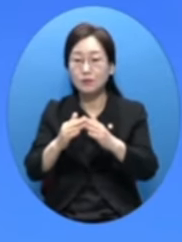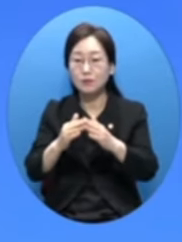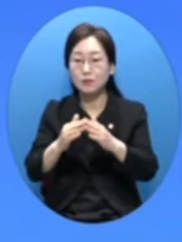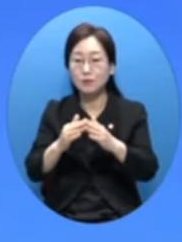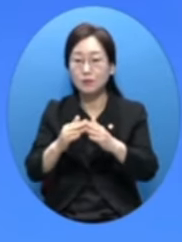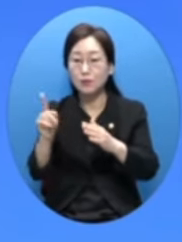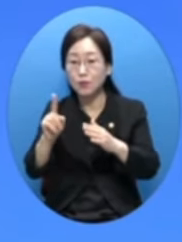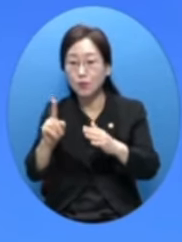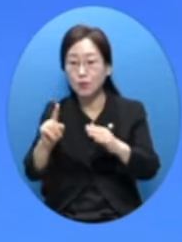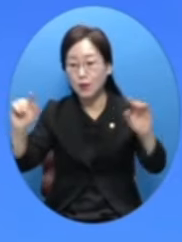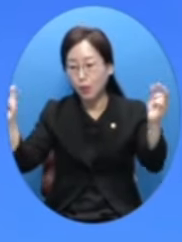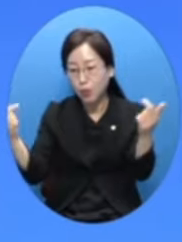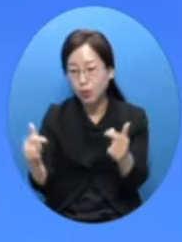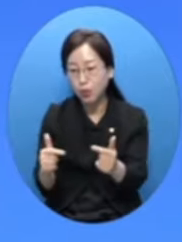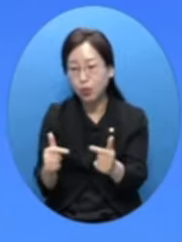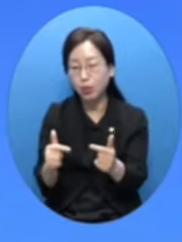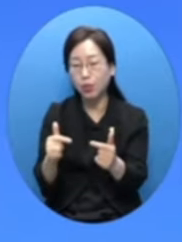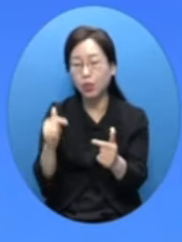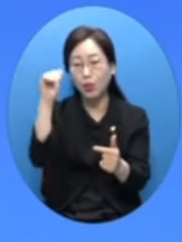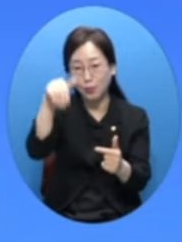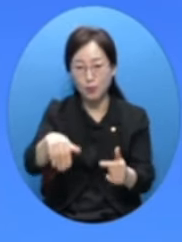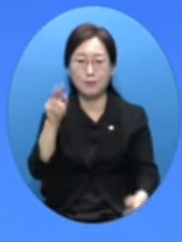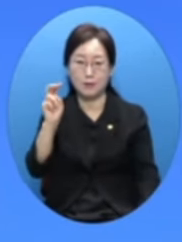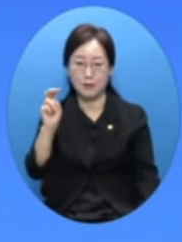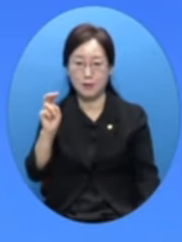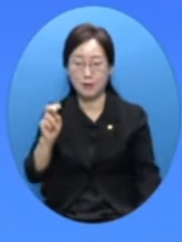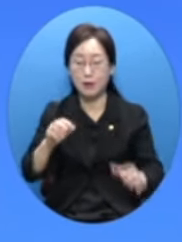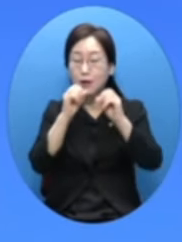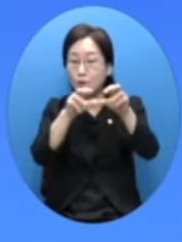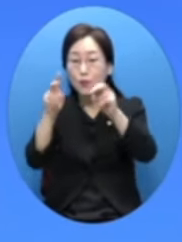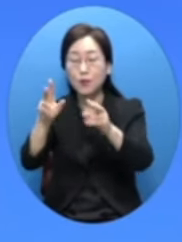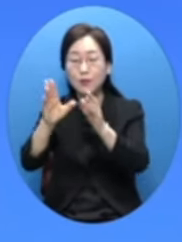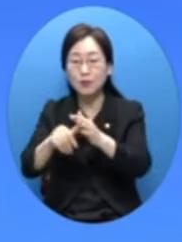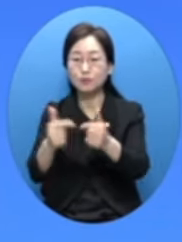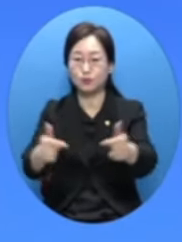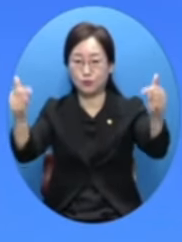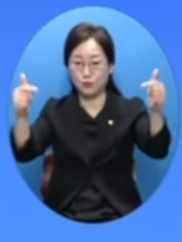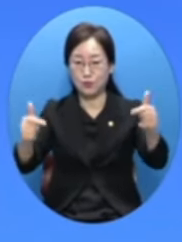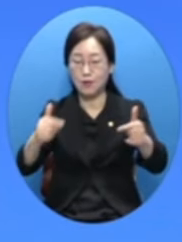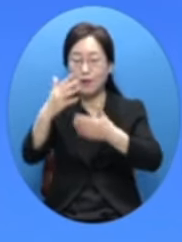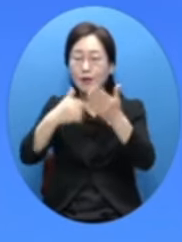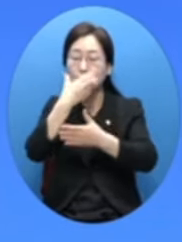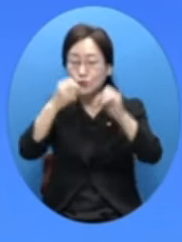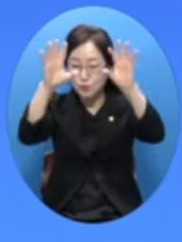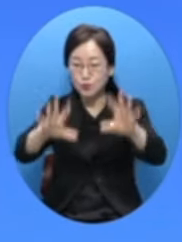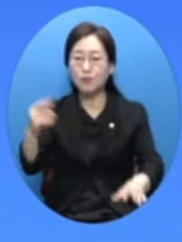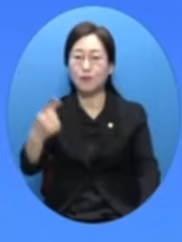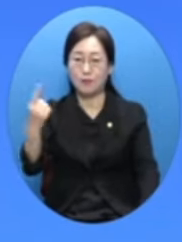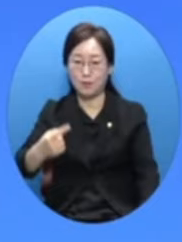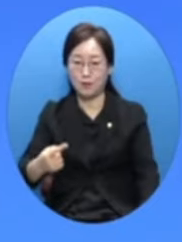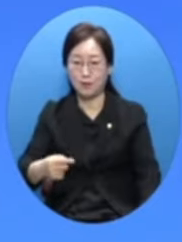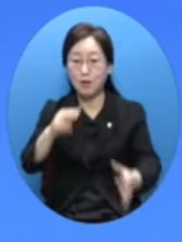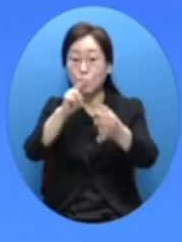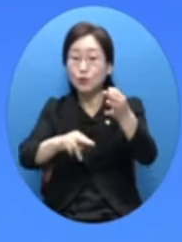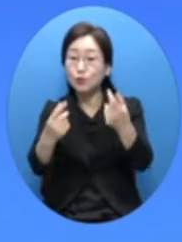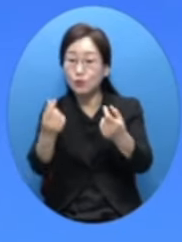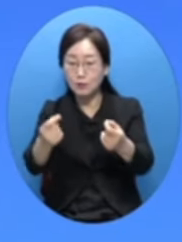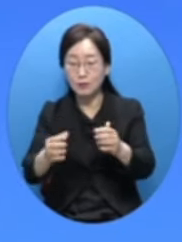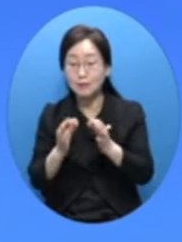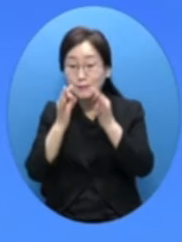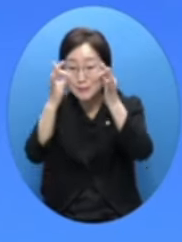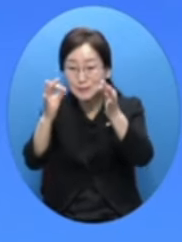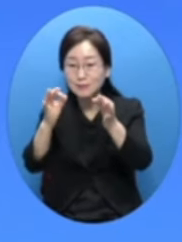사람이 줄고 쇠퇴하게 되는 것입니다. 교회가 선교할 때 부흥하고, 선교할 때 하나님의 축복이 임하고, 우리 교회가 선교하는 데 최선을 다할